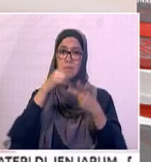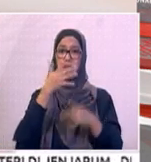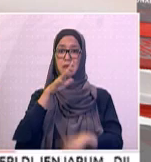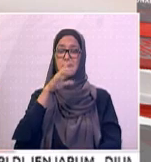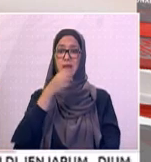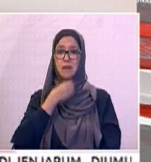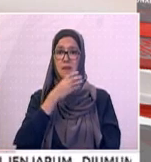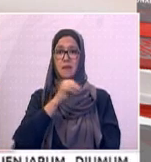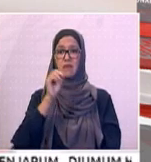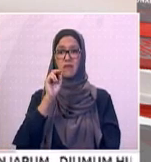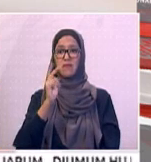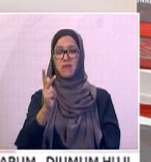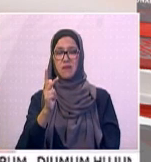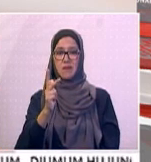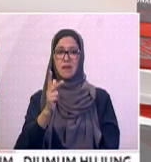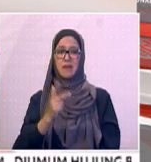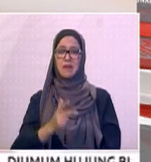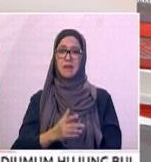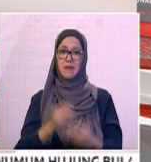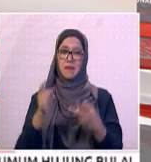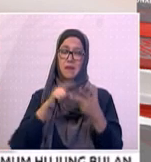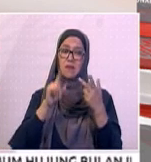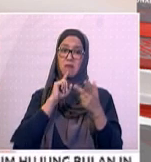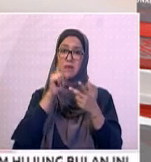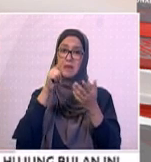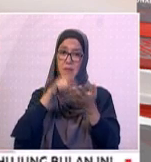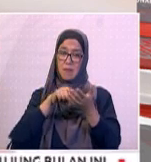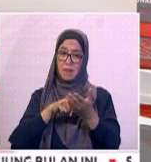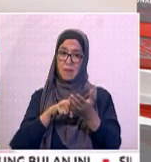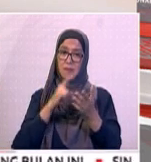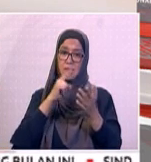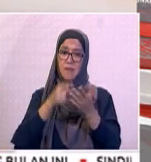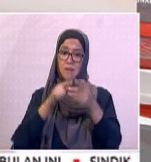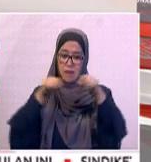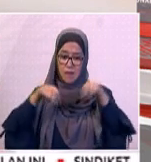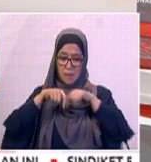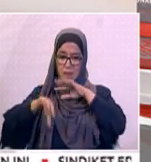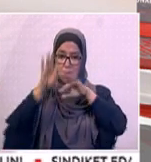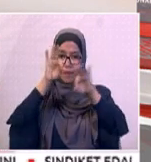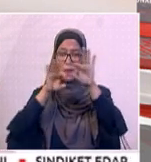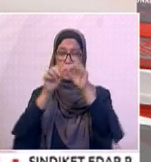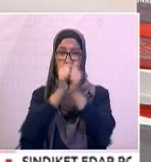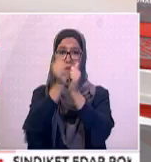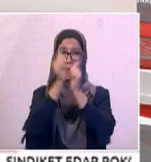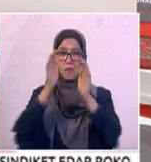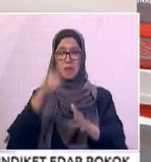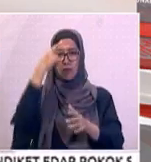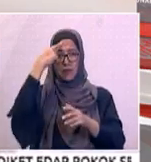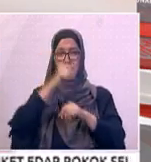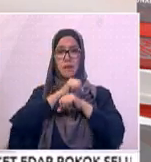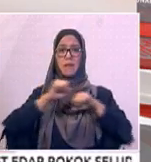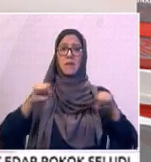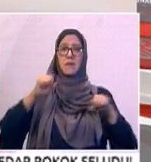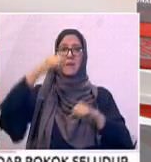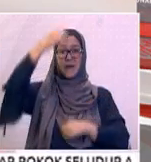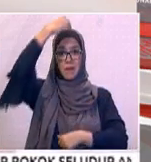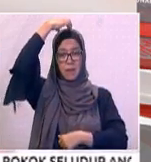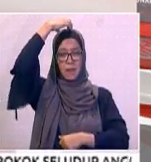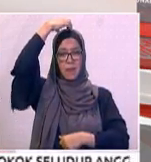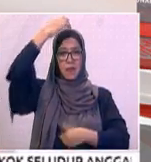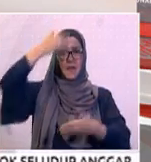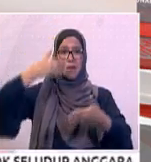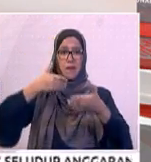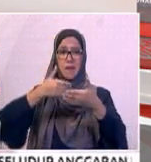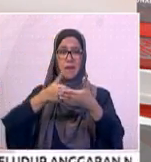memasuki penganjurannya kali ke-13 menjadi medan pemilihan atlet bagi persiapan negeri Selangor menghadapi Sukma